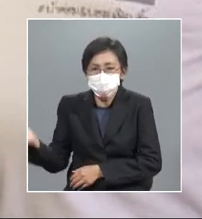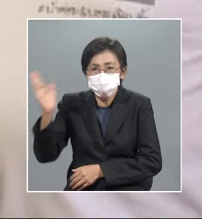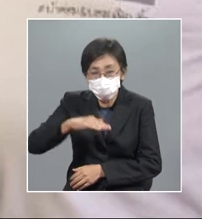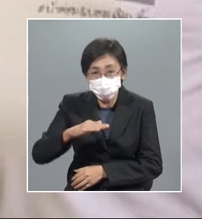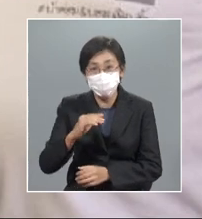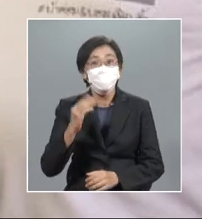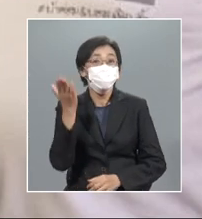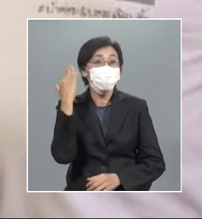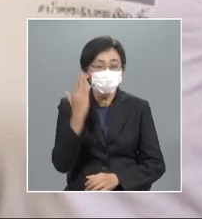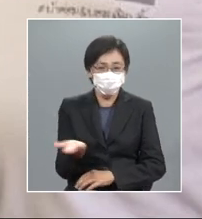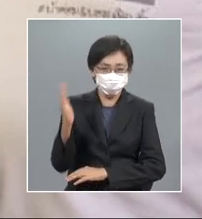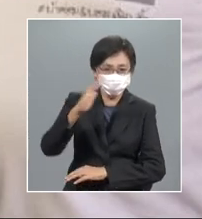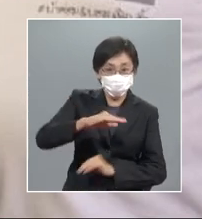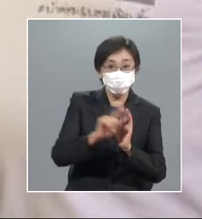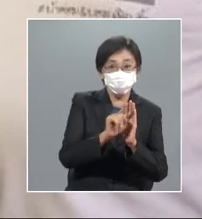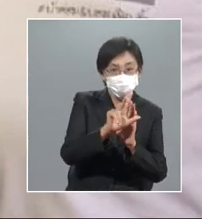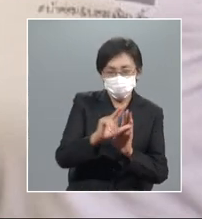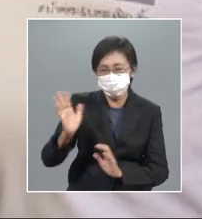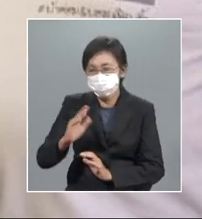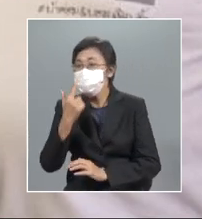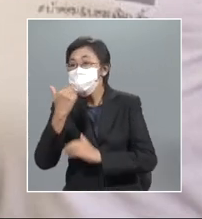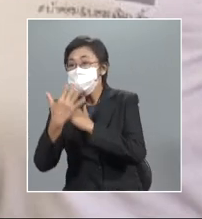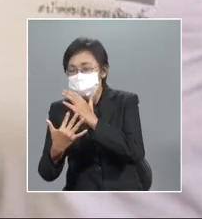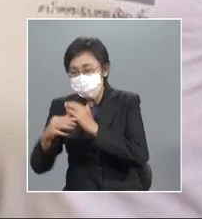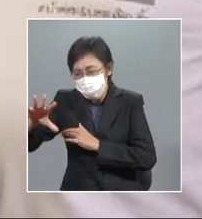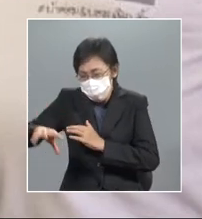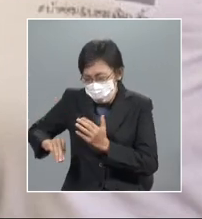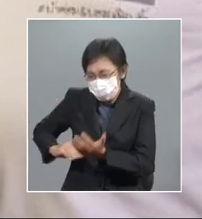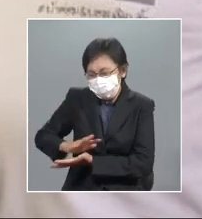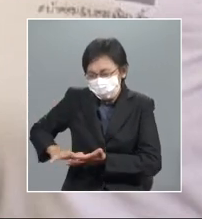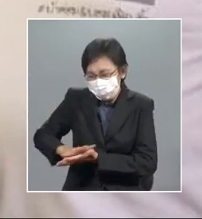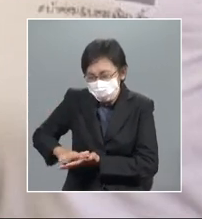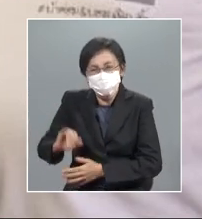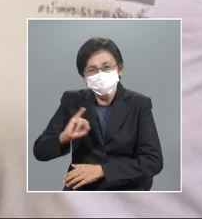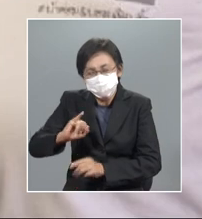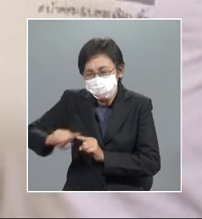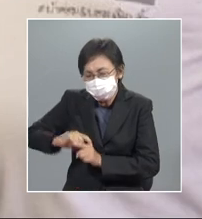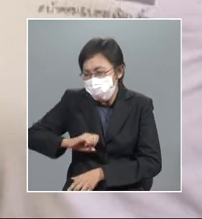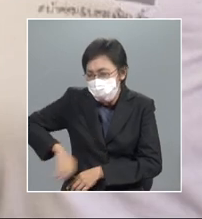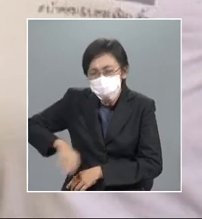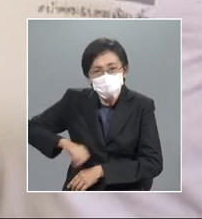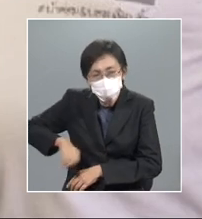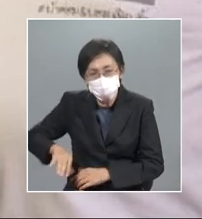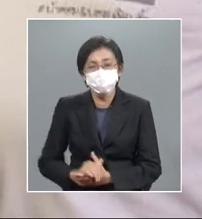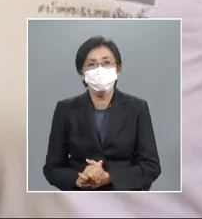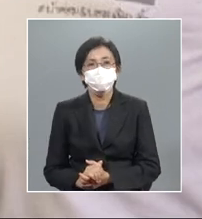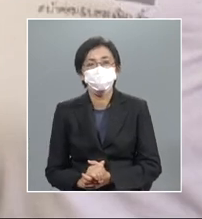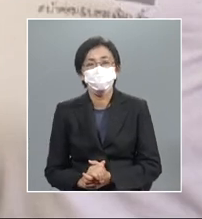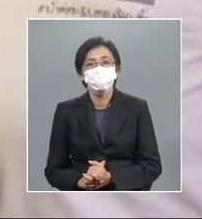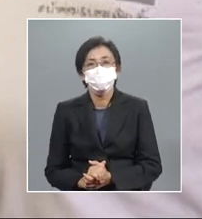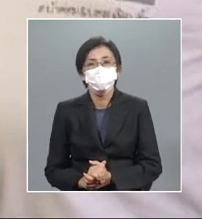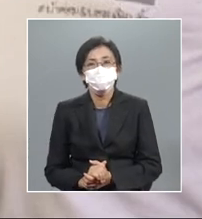สามครั้งนะครับก็คือต้องพยายามปรับปั่นเลือดให้ผองของเสียหรือของที่มันเป็นพิษในร่างกายนครเนี่ยให้มันออก